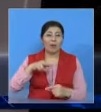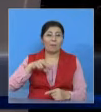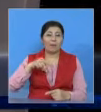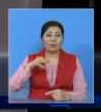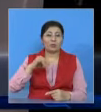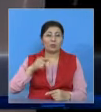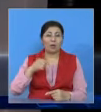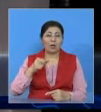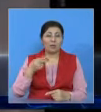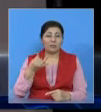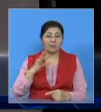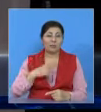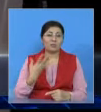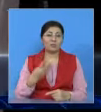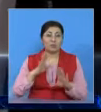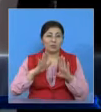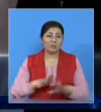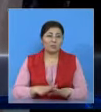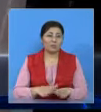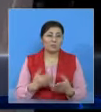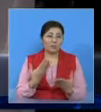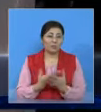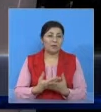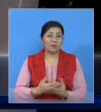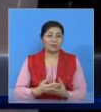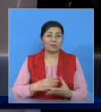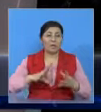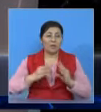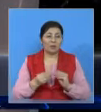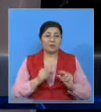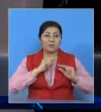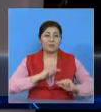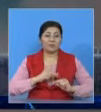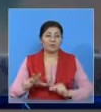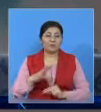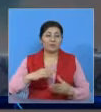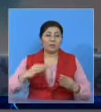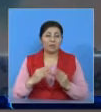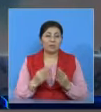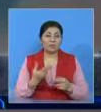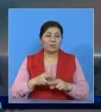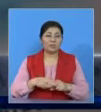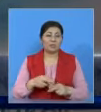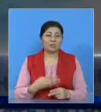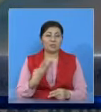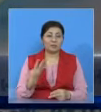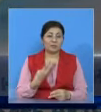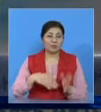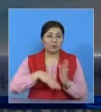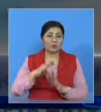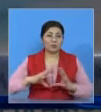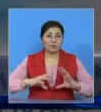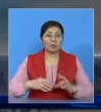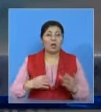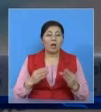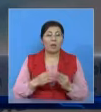гол. Считаю, 4-е место – это не какое-то чудо, а усердная, кропотливая работа всей команды. Сейчас мы в четверке лучших команд мира по